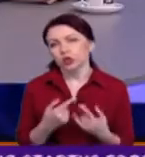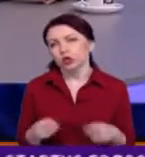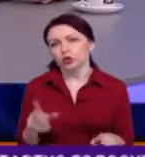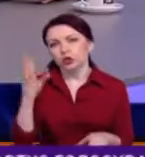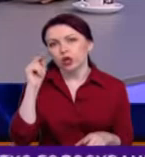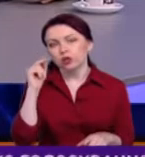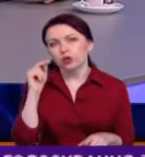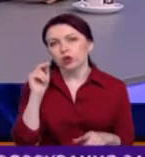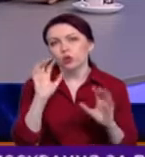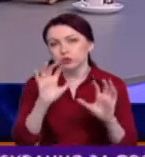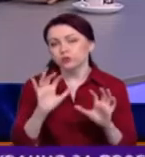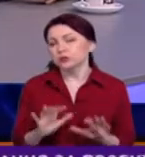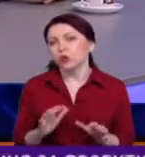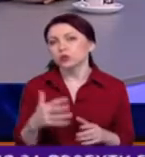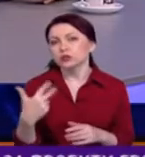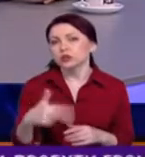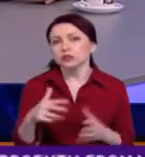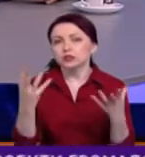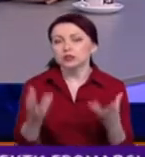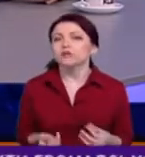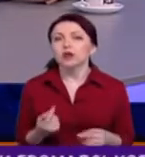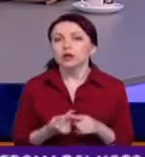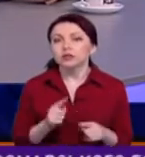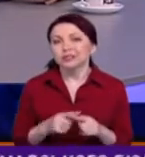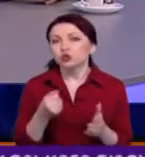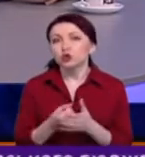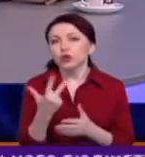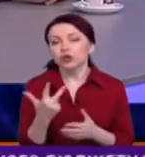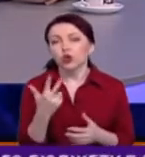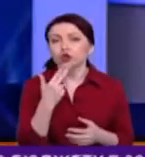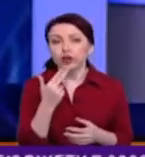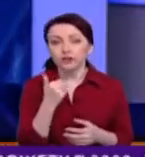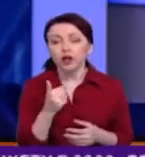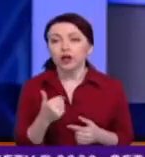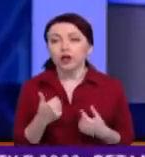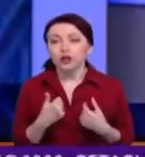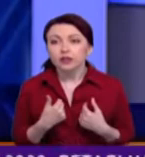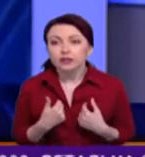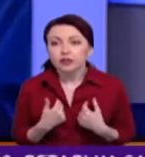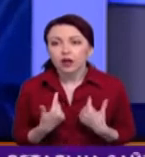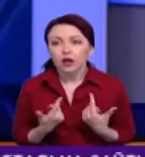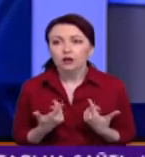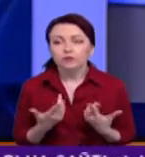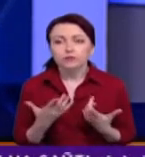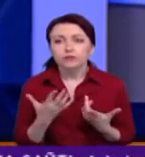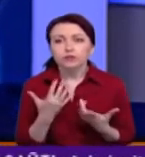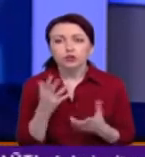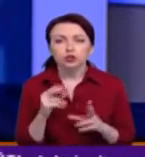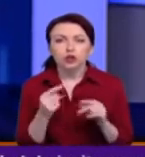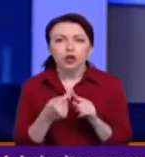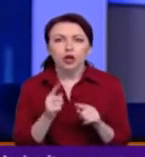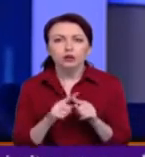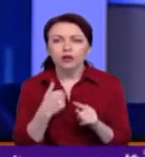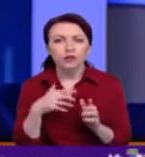нас по закону 30 днів – це до 3 червня. Я не в якомусь там регламентному, не